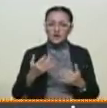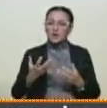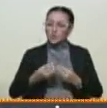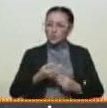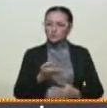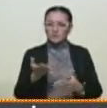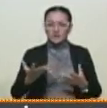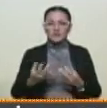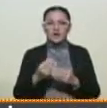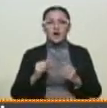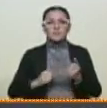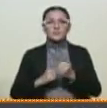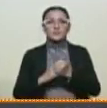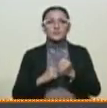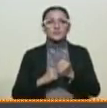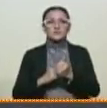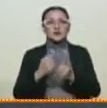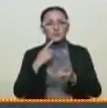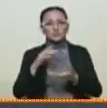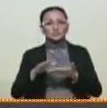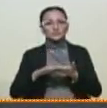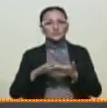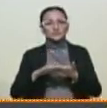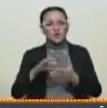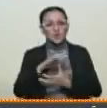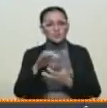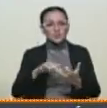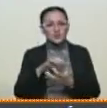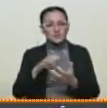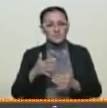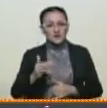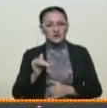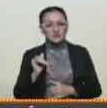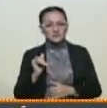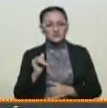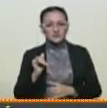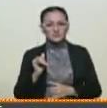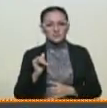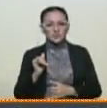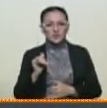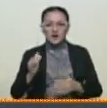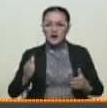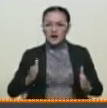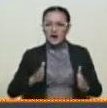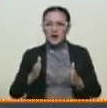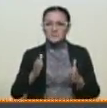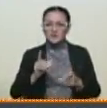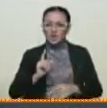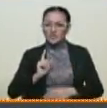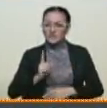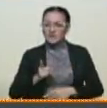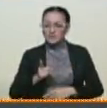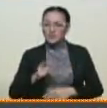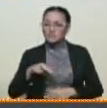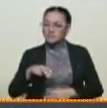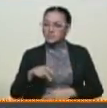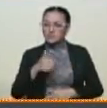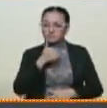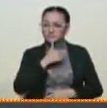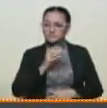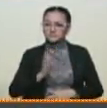венесуэльцев. Ситуацию надо поправлять. Проблемас que tenemos y en caminos debemos У нас налажены